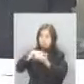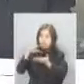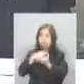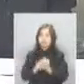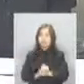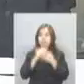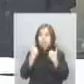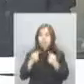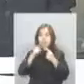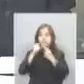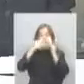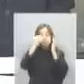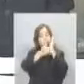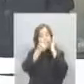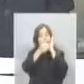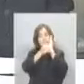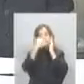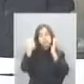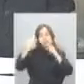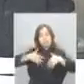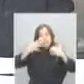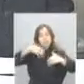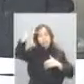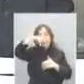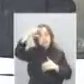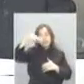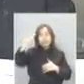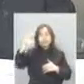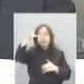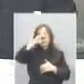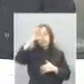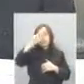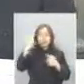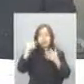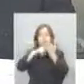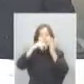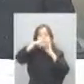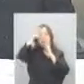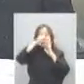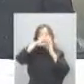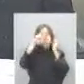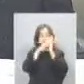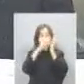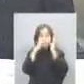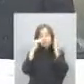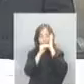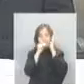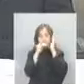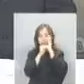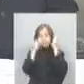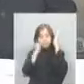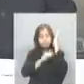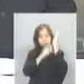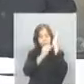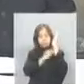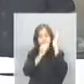ในระยะนี้พ้ททางภาคตวนออกเชีหลออากาจะร้อนและมฟาหลวใตอนกลวันส่วบริเวณผ้าเหนือผ้ากลางกลุเทพหม่านค่อนและภาคตวัาน